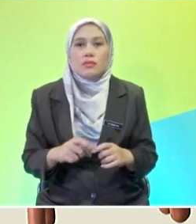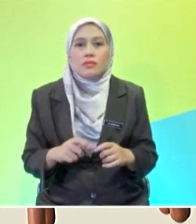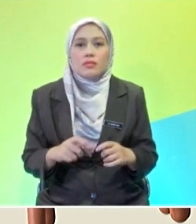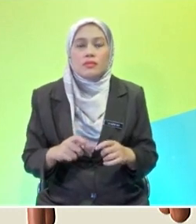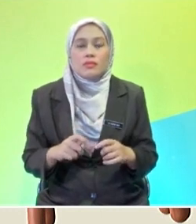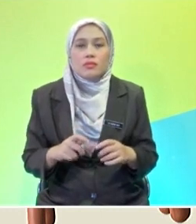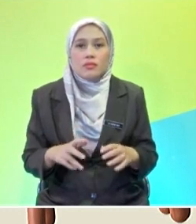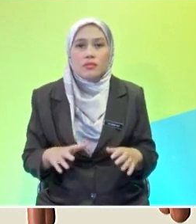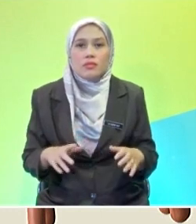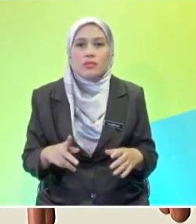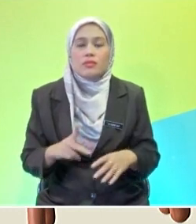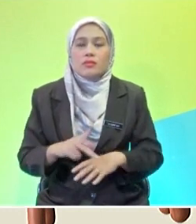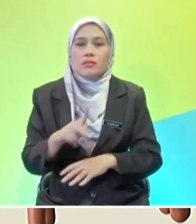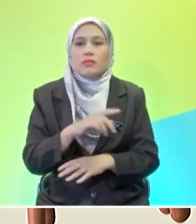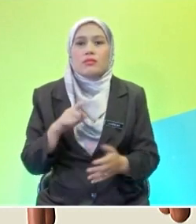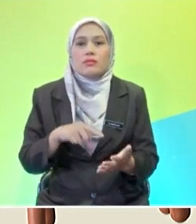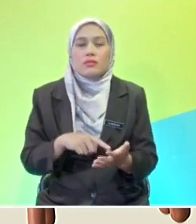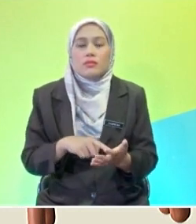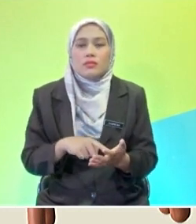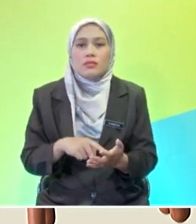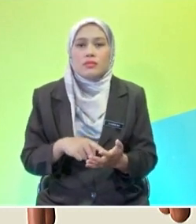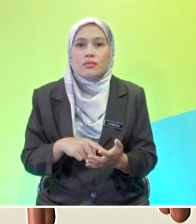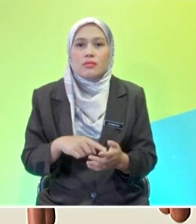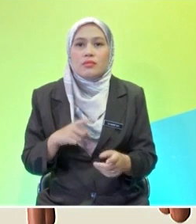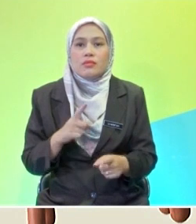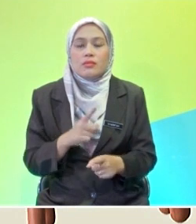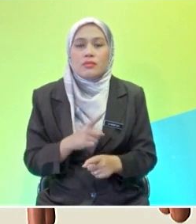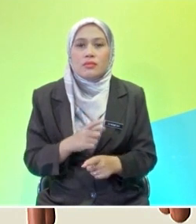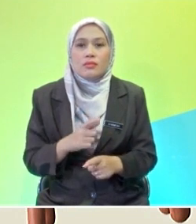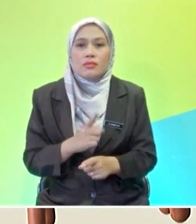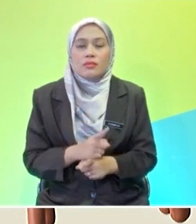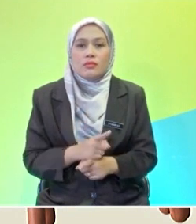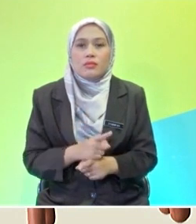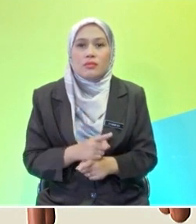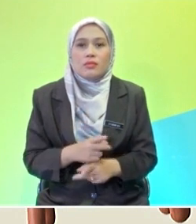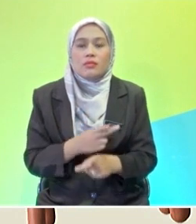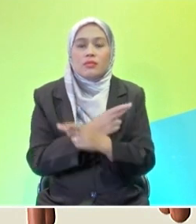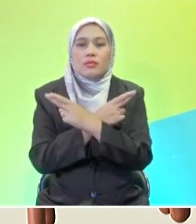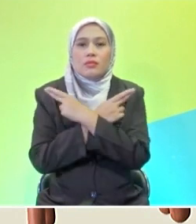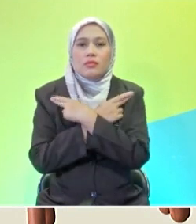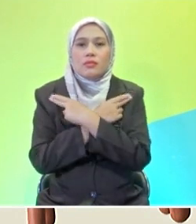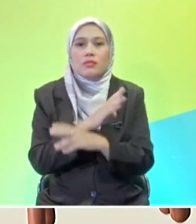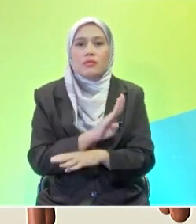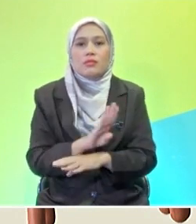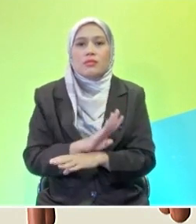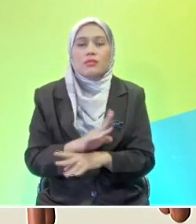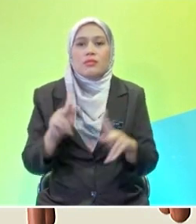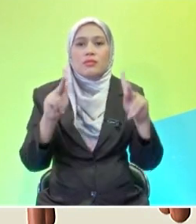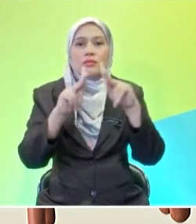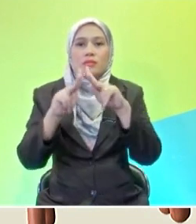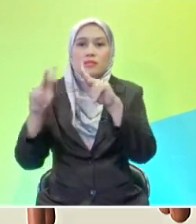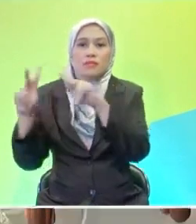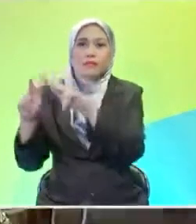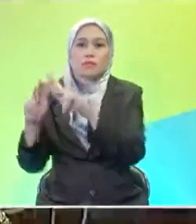ini. Kawasan ini sesuai untuk pelancong berehat jauh daripada kesibukan kota. Jadi di sini nampaknya masih tak ada